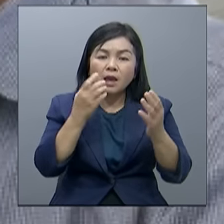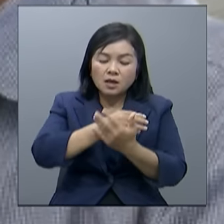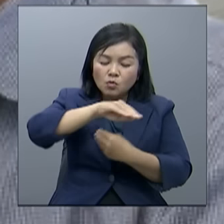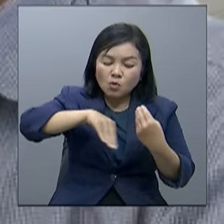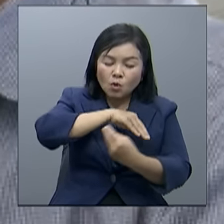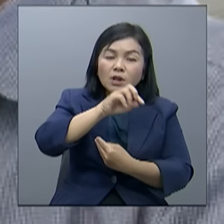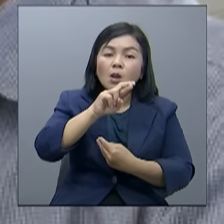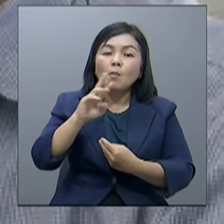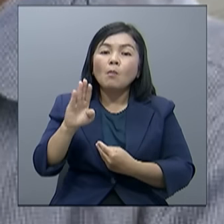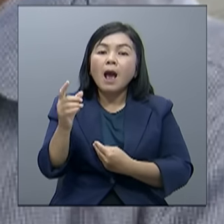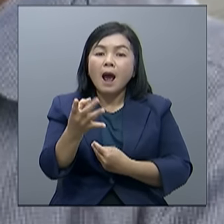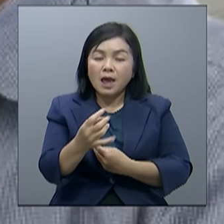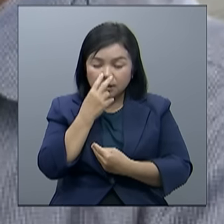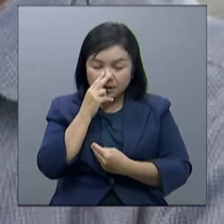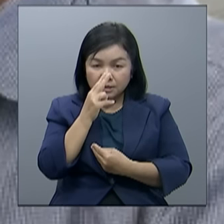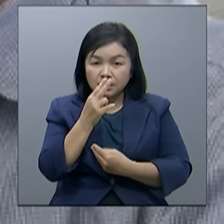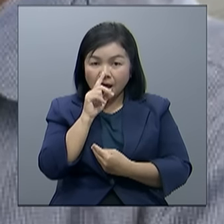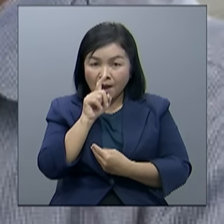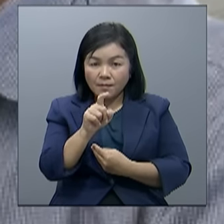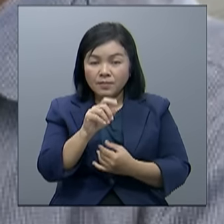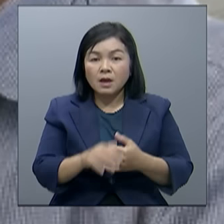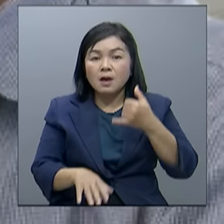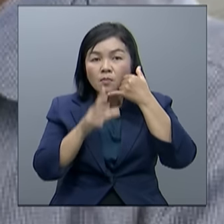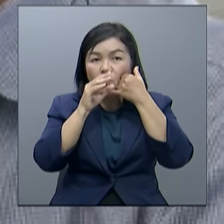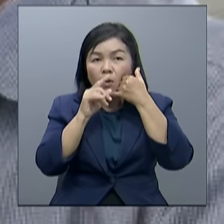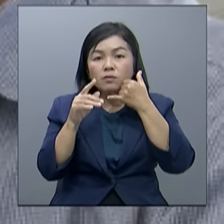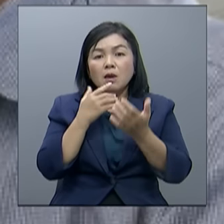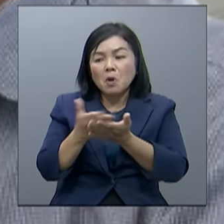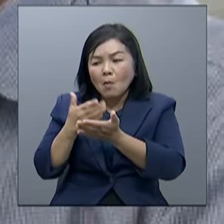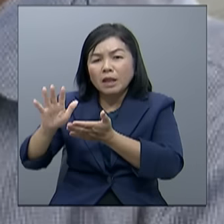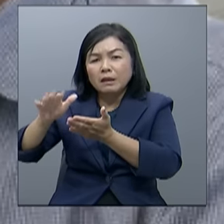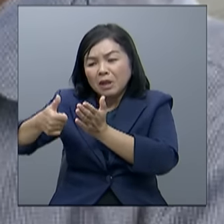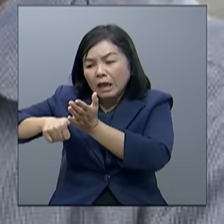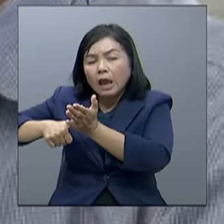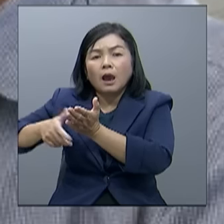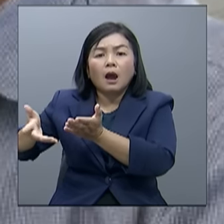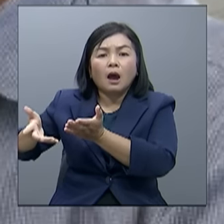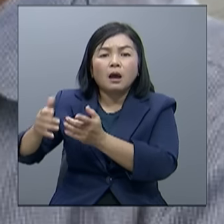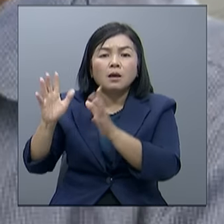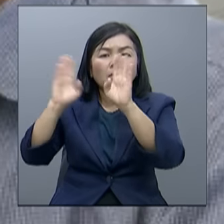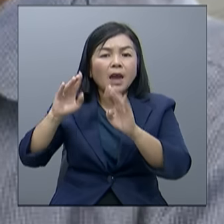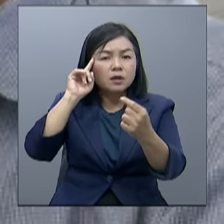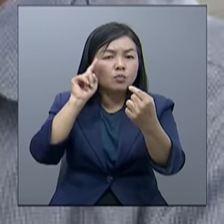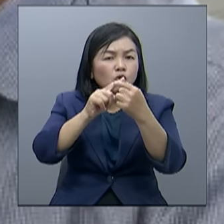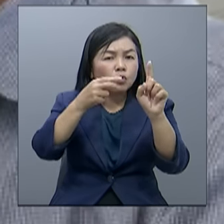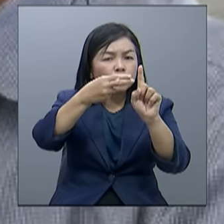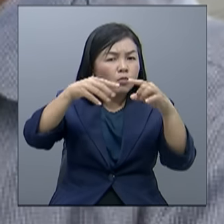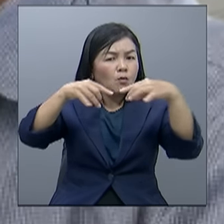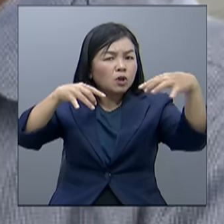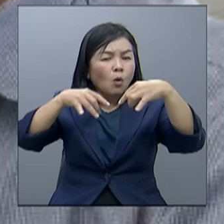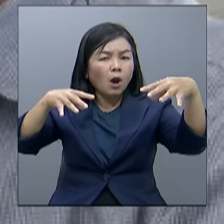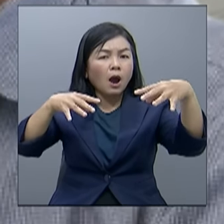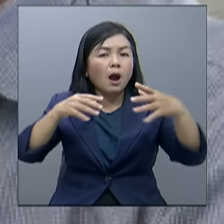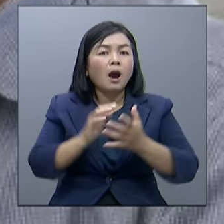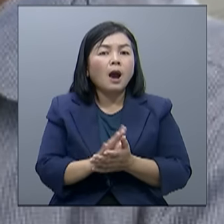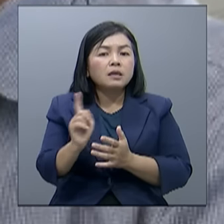ครับเพราะฉะนั้นเวลาเอาเงินไปเนี่ยมันแทนที่จะหมุน 100% บางส่วนก็ต้องใช้หนี้ซึ่งเข้าใจได้แต่ในแง่นโยบายมันเลยไม่ฟูเท่าที่ควรครับเร